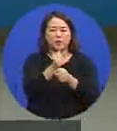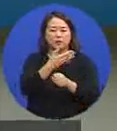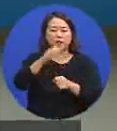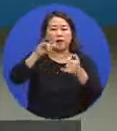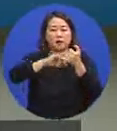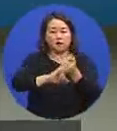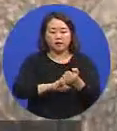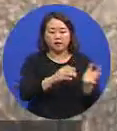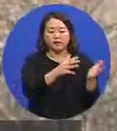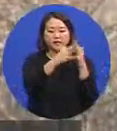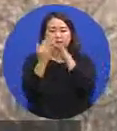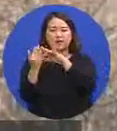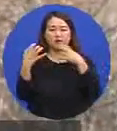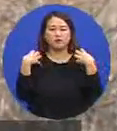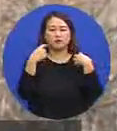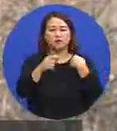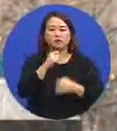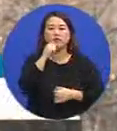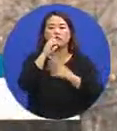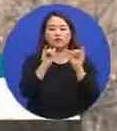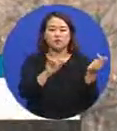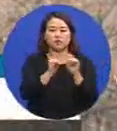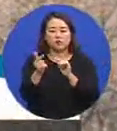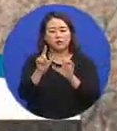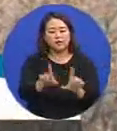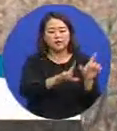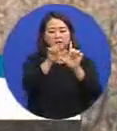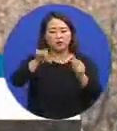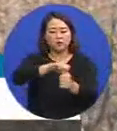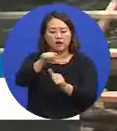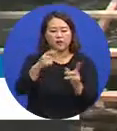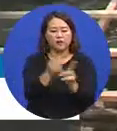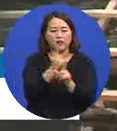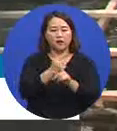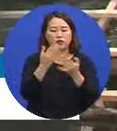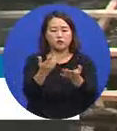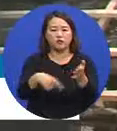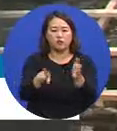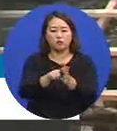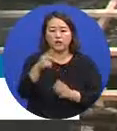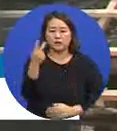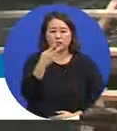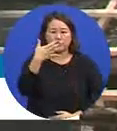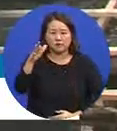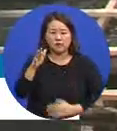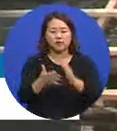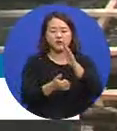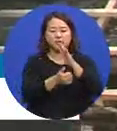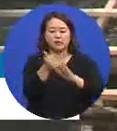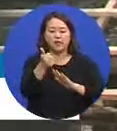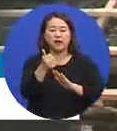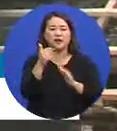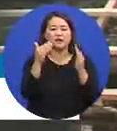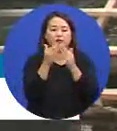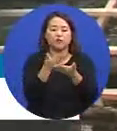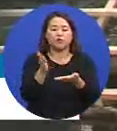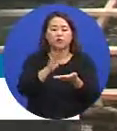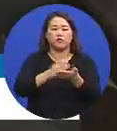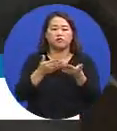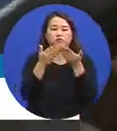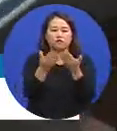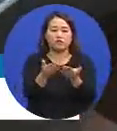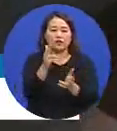장수군이 저소득계층의 주거 환경을 개선하기 위해 2019년 희망의 집 고쳐주기 사업 대상자를